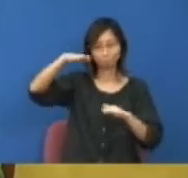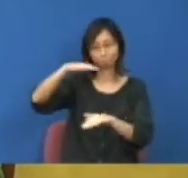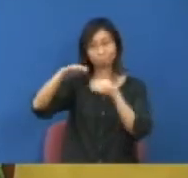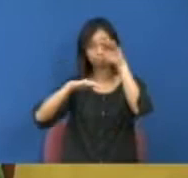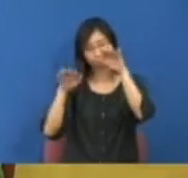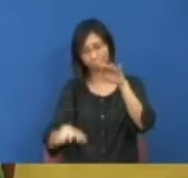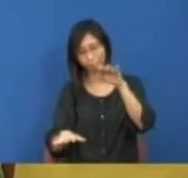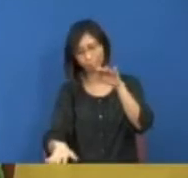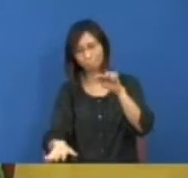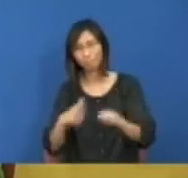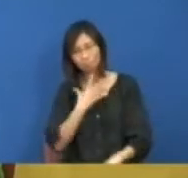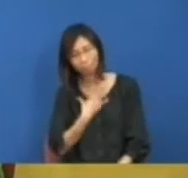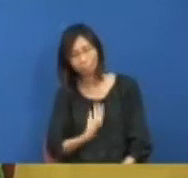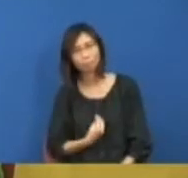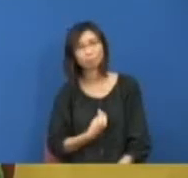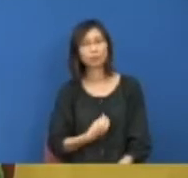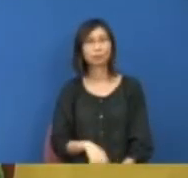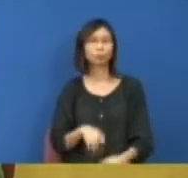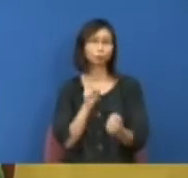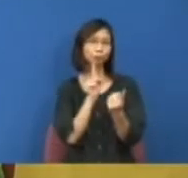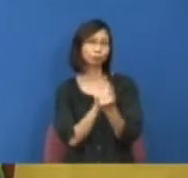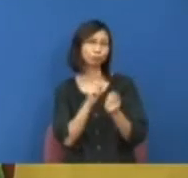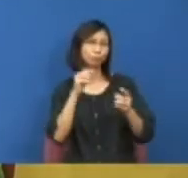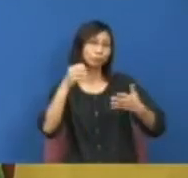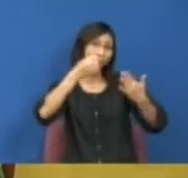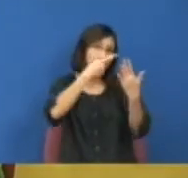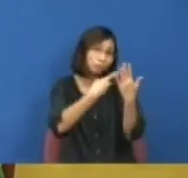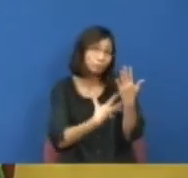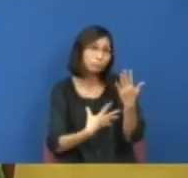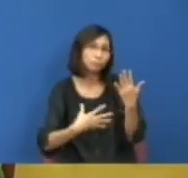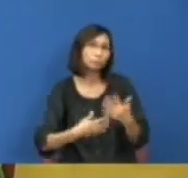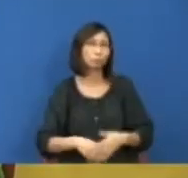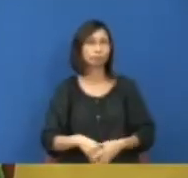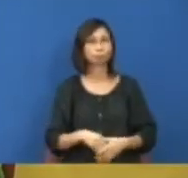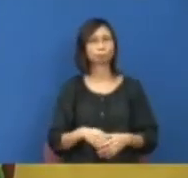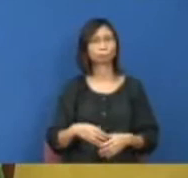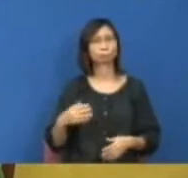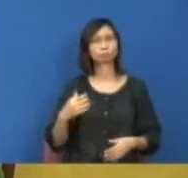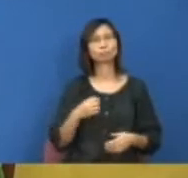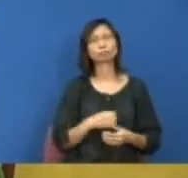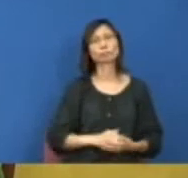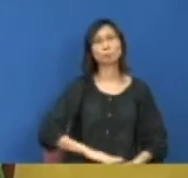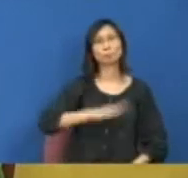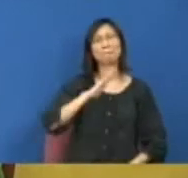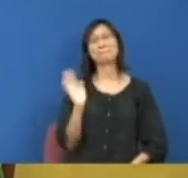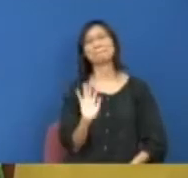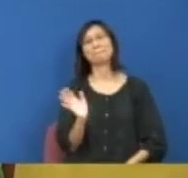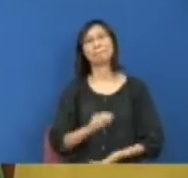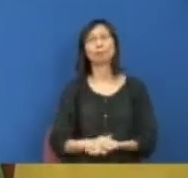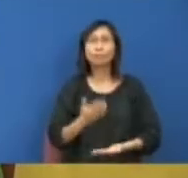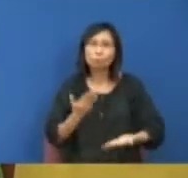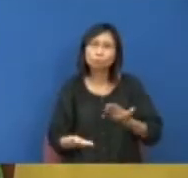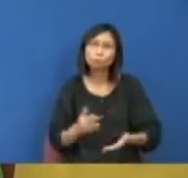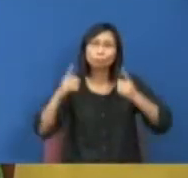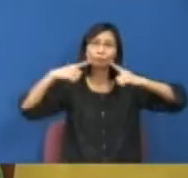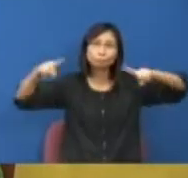種絕望啊，嗰一種對制度嘅不滿啊，或者甚至係透過一種歌唱形式去到表達，